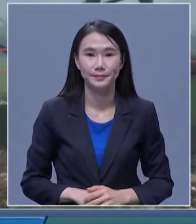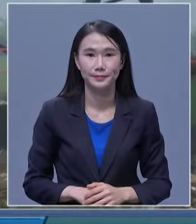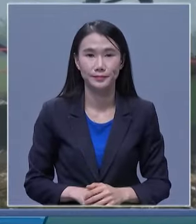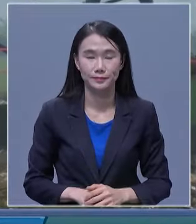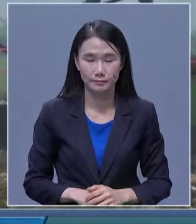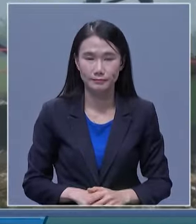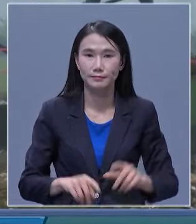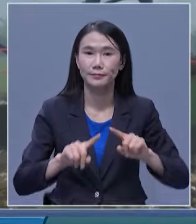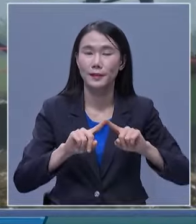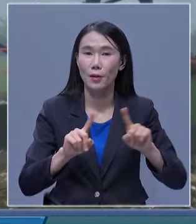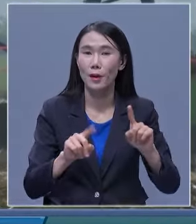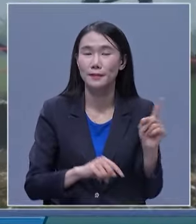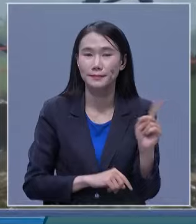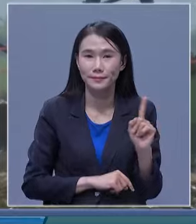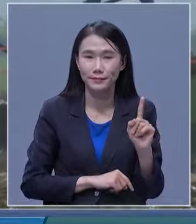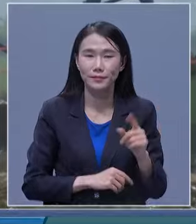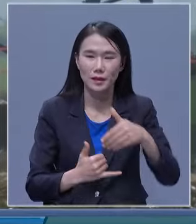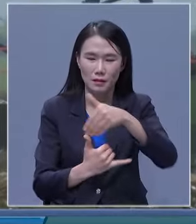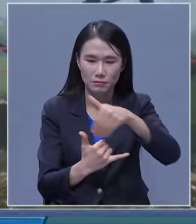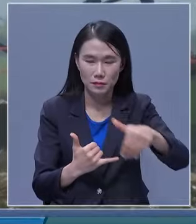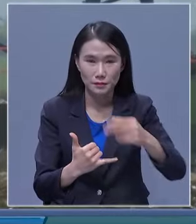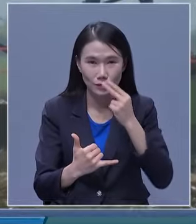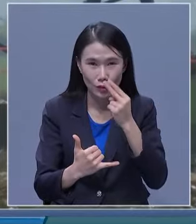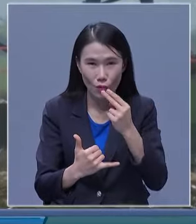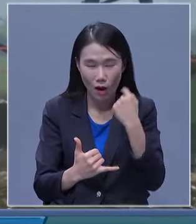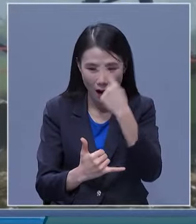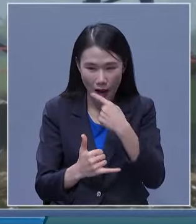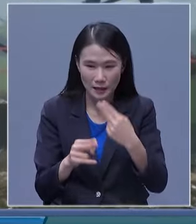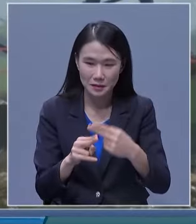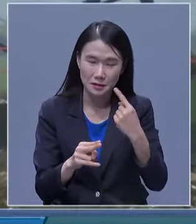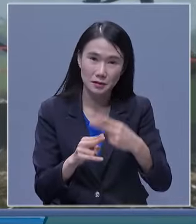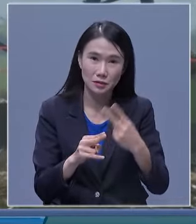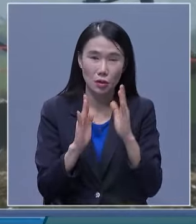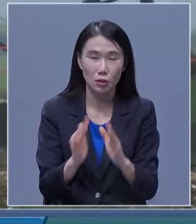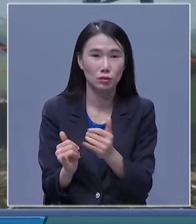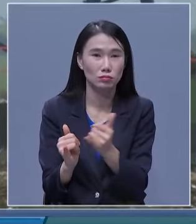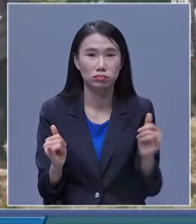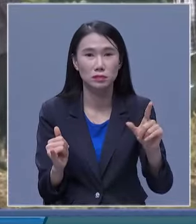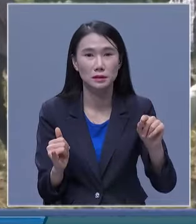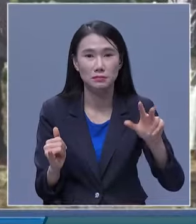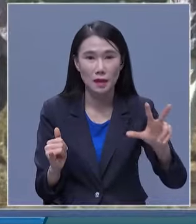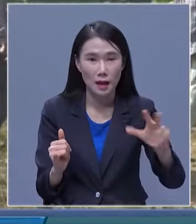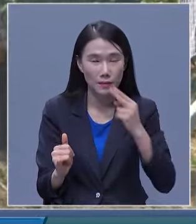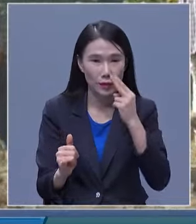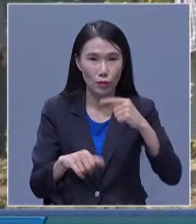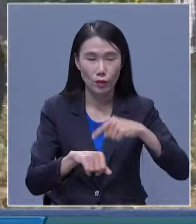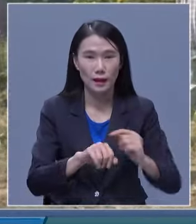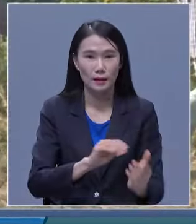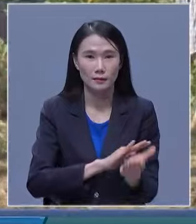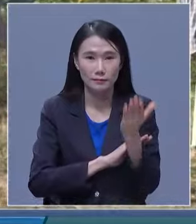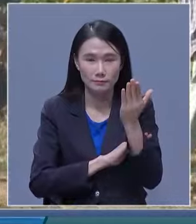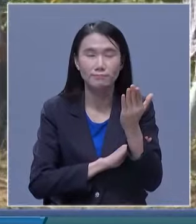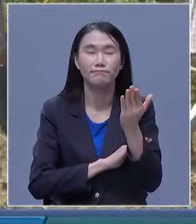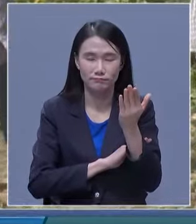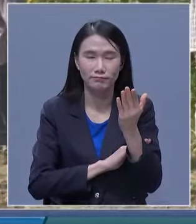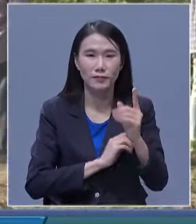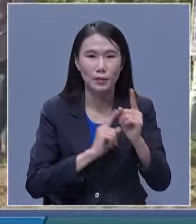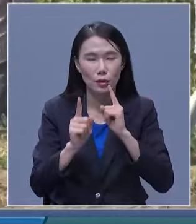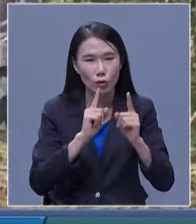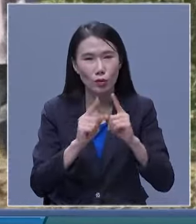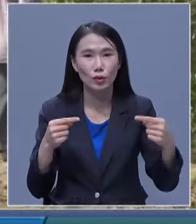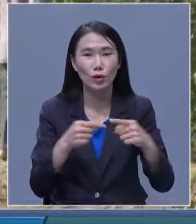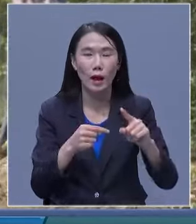ส่วนความคืบหน้าเรื่องของการพิสูจน์อัตลักษณ์บุคคลร่างผู้เสียชีวิตทั้ง23ร่างนะคะเมื่อช่วงเช้าเนี่ยเราได้พูดคุยกับทางพ